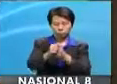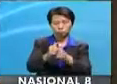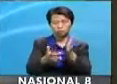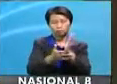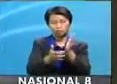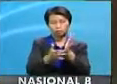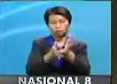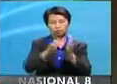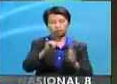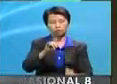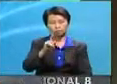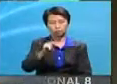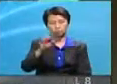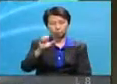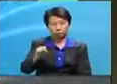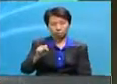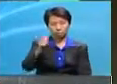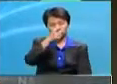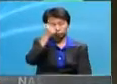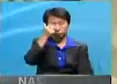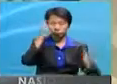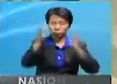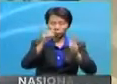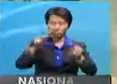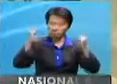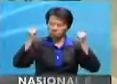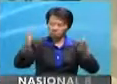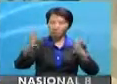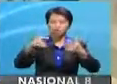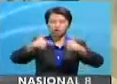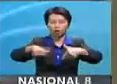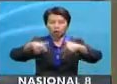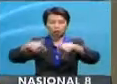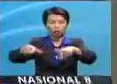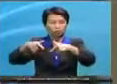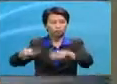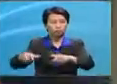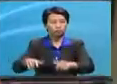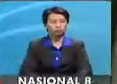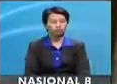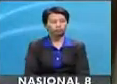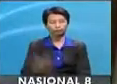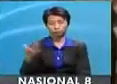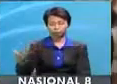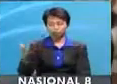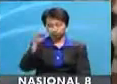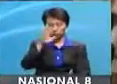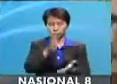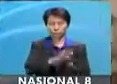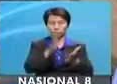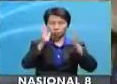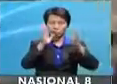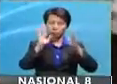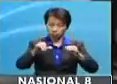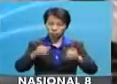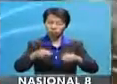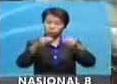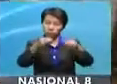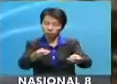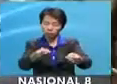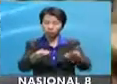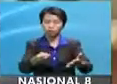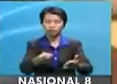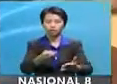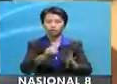teknologi IBS memandangkan negara kaya dengan sumber kayu. Beliau yakin Malaysia mampu menawarkan bukan